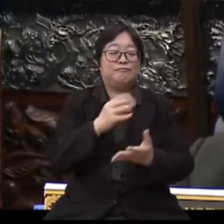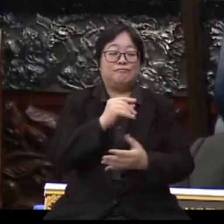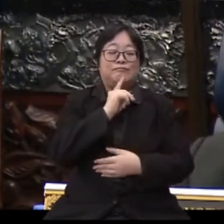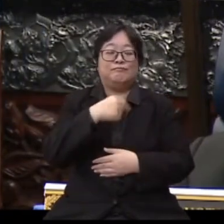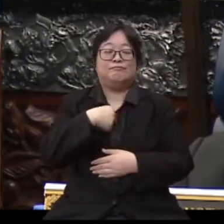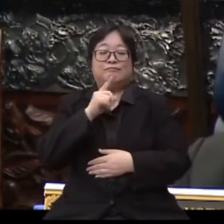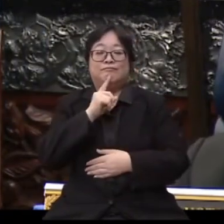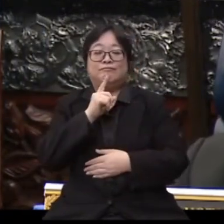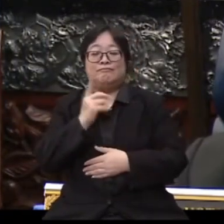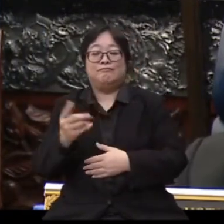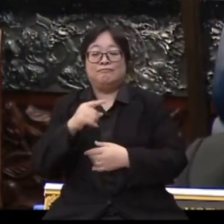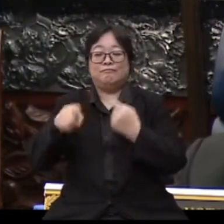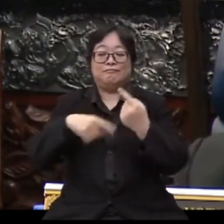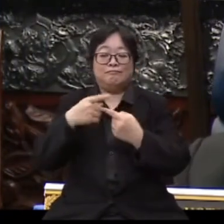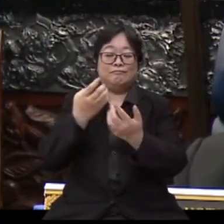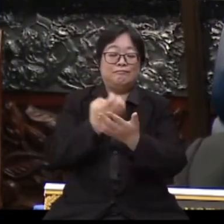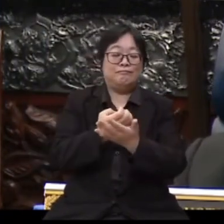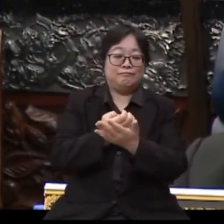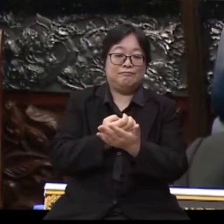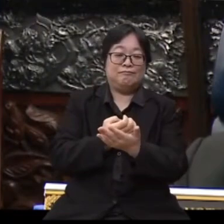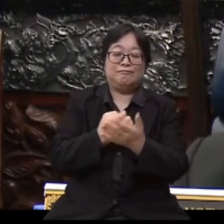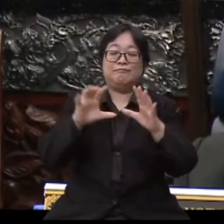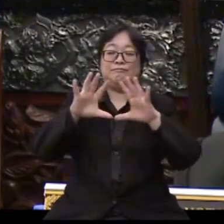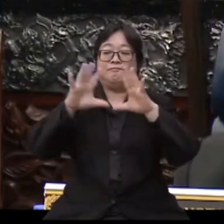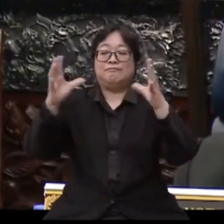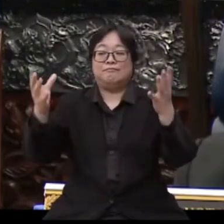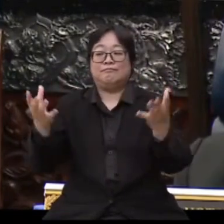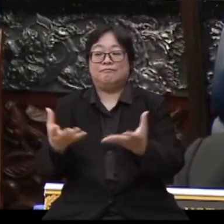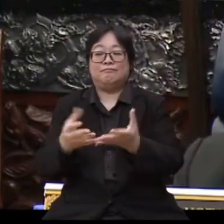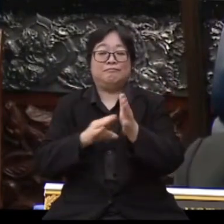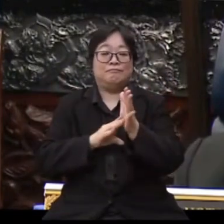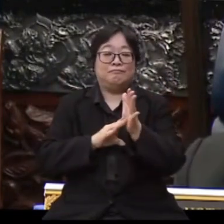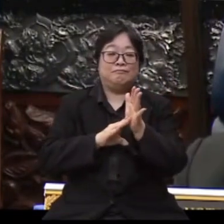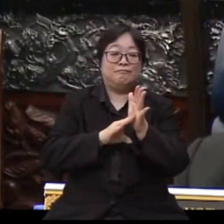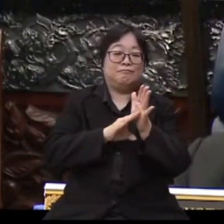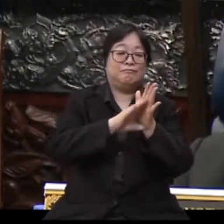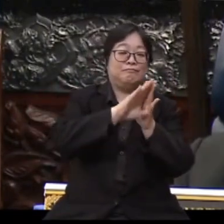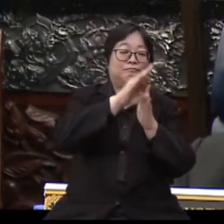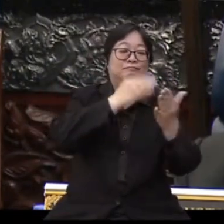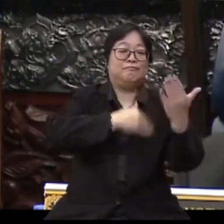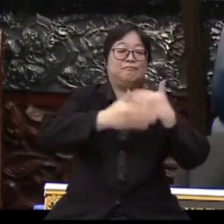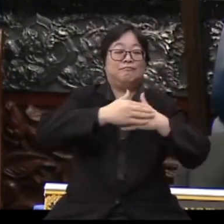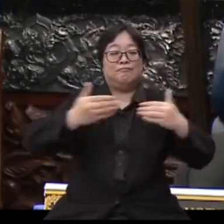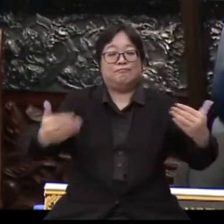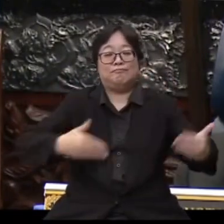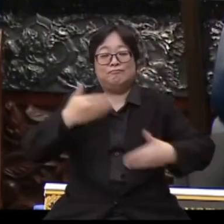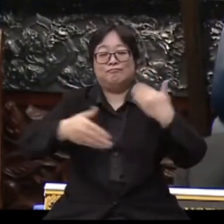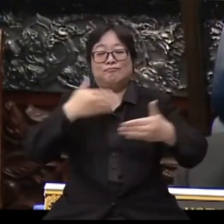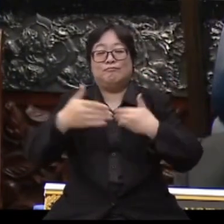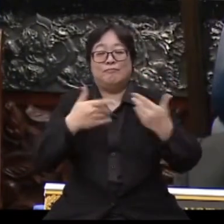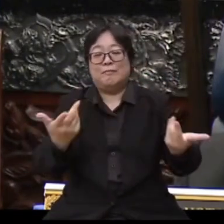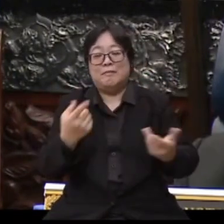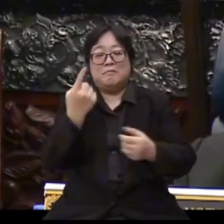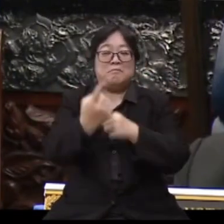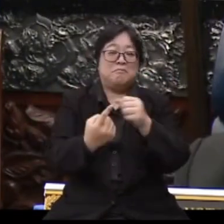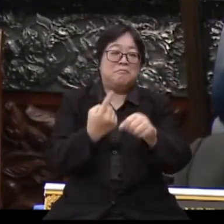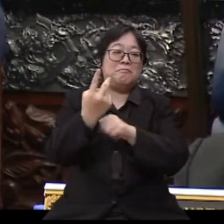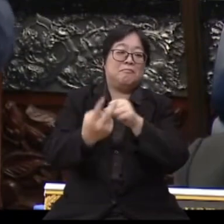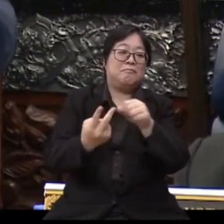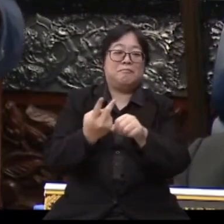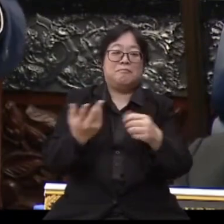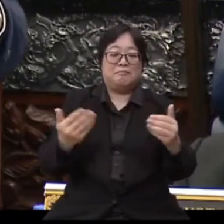pasti apabila ekonomi negara dunia mula tumbuh balik dan mula rancak kembali dalam tempoh 1-2